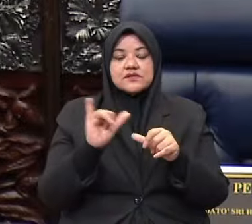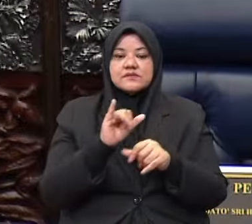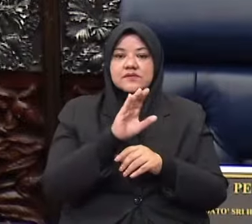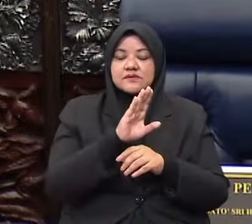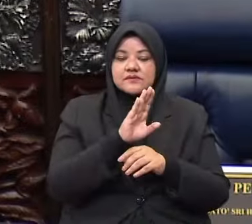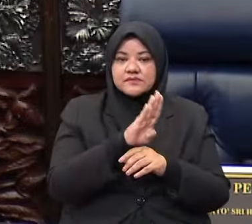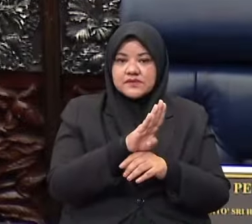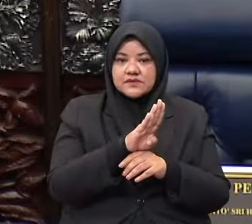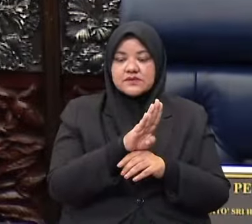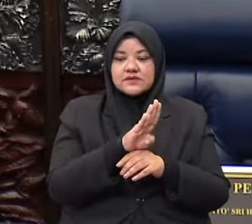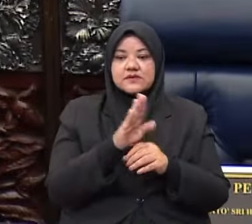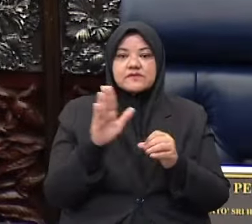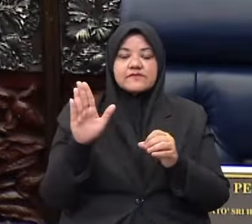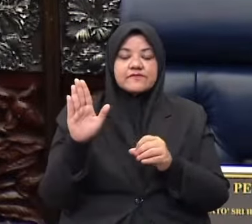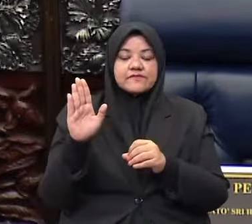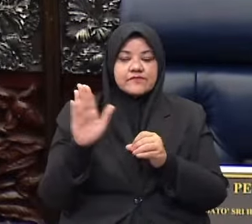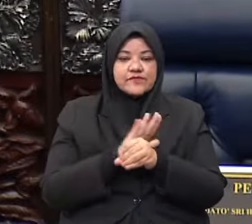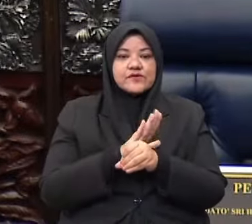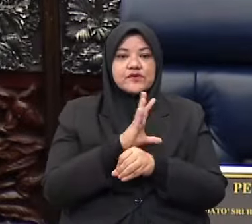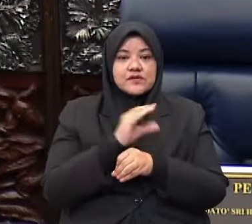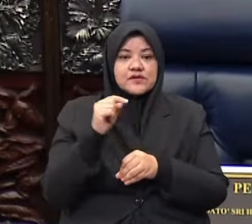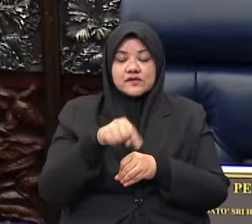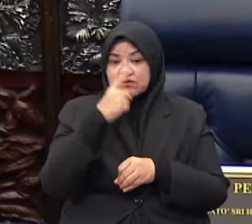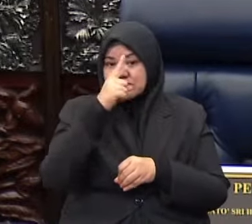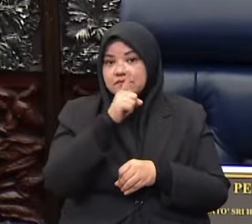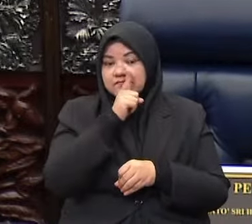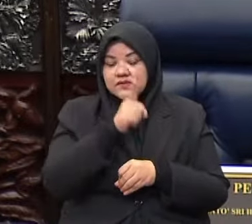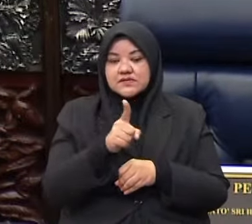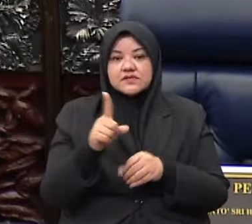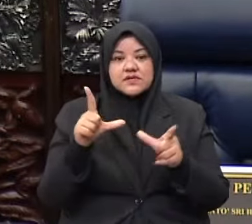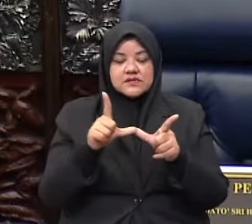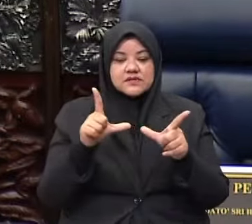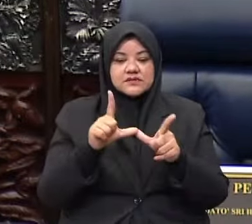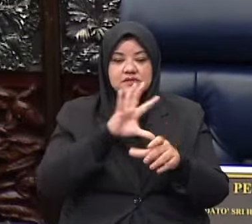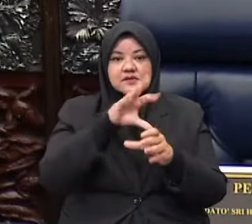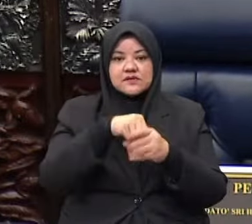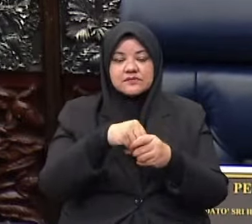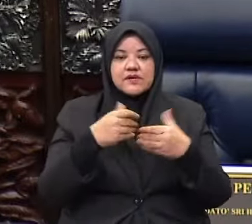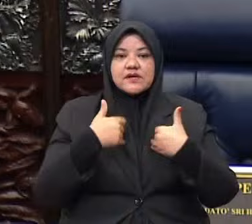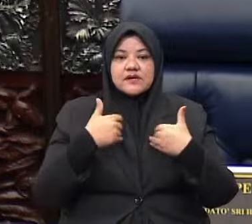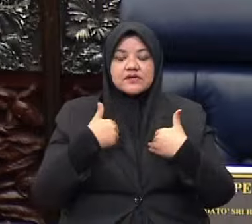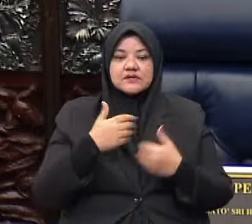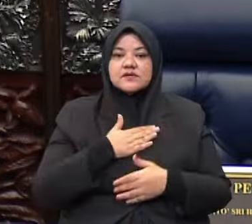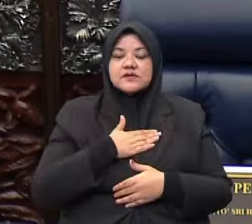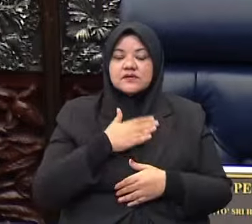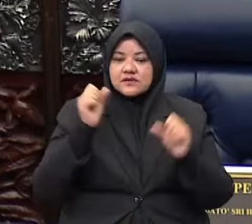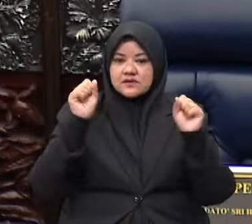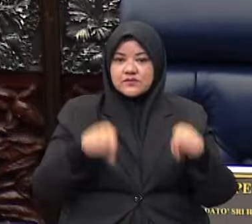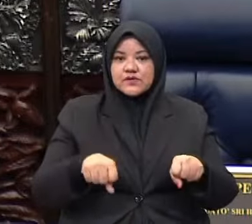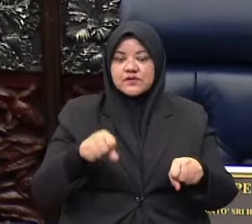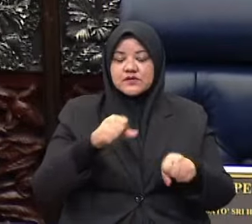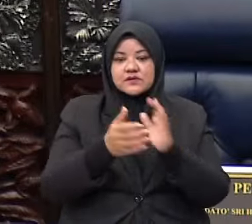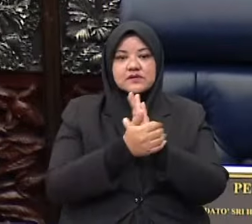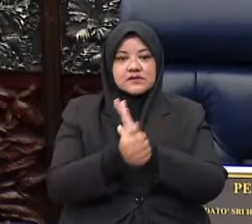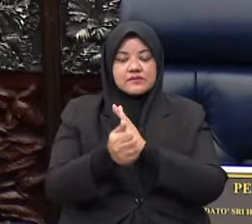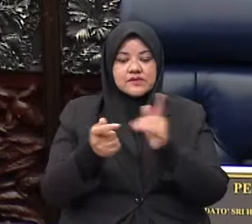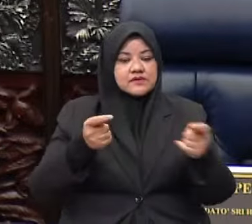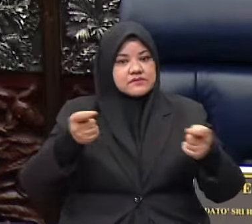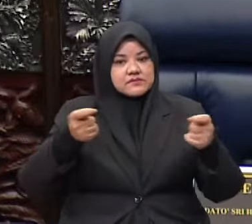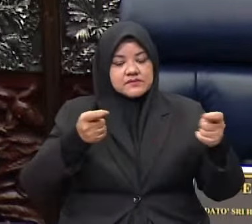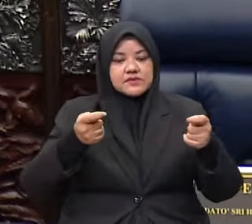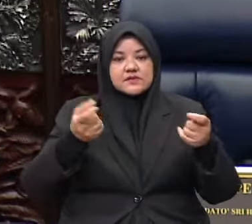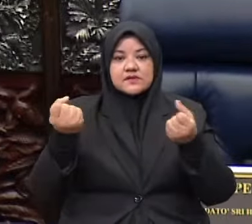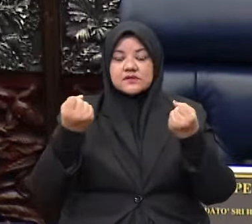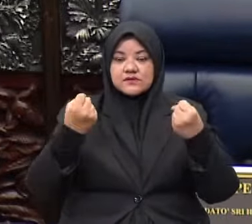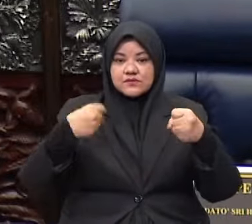B penuh. Hal ini bagi memastikan pemegang lesen terlibat mempunyai kompetensi dan kemahiran pengendalian